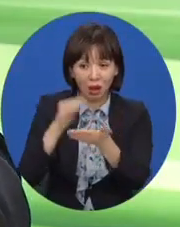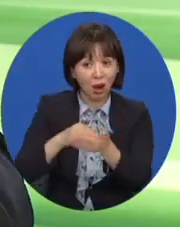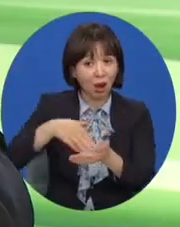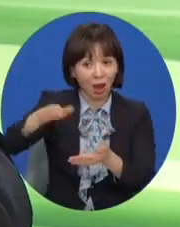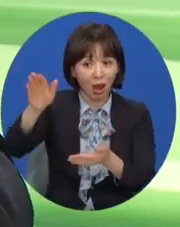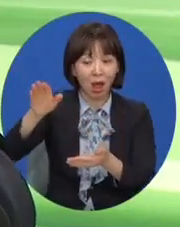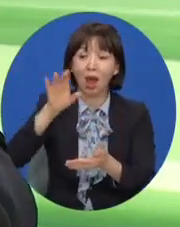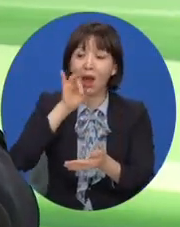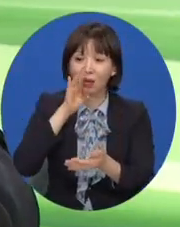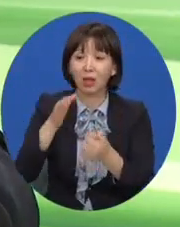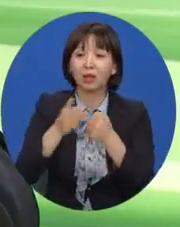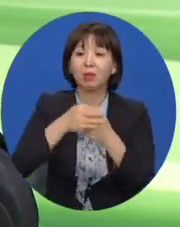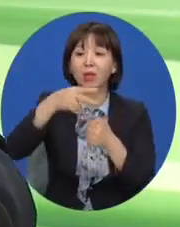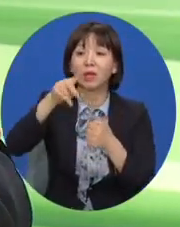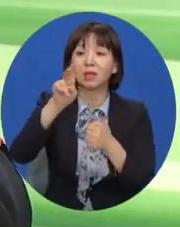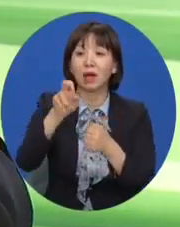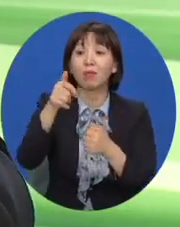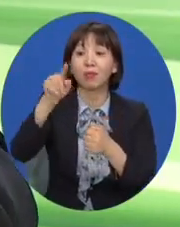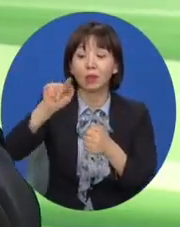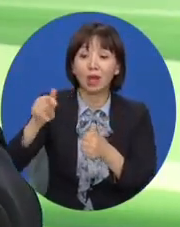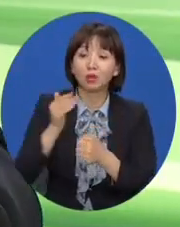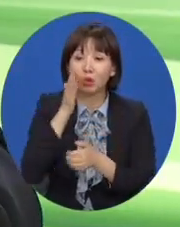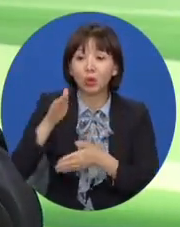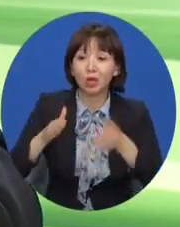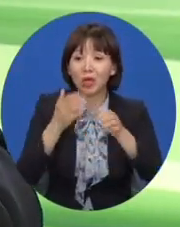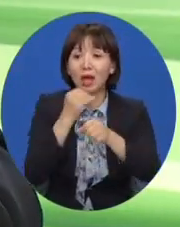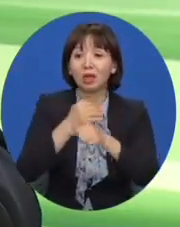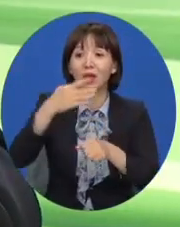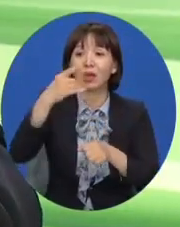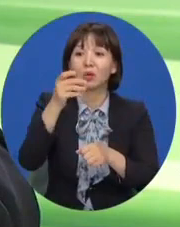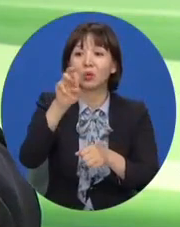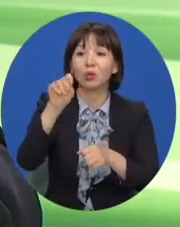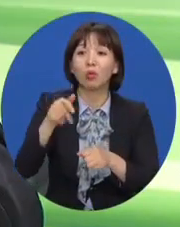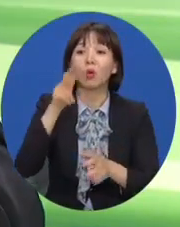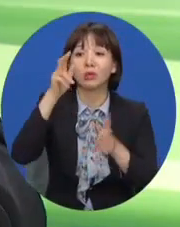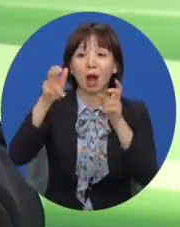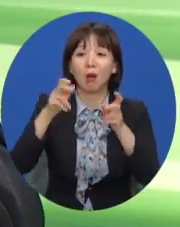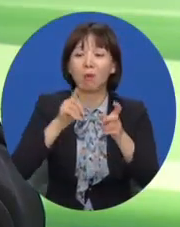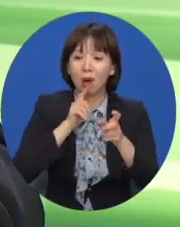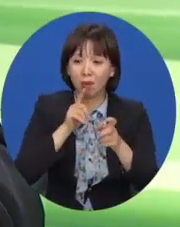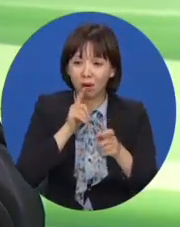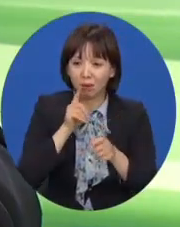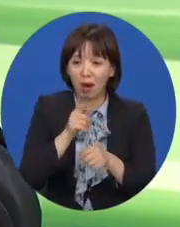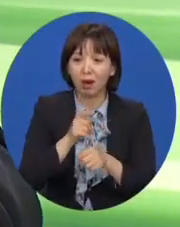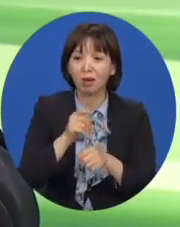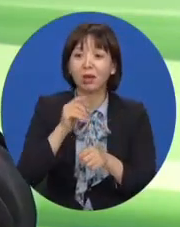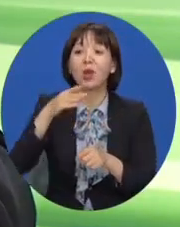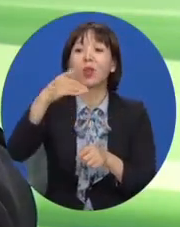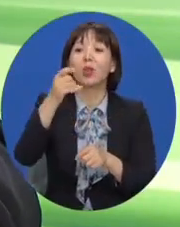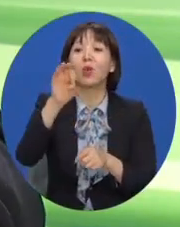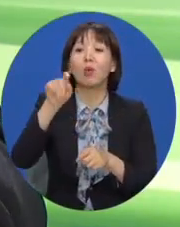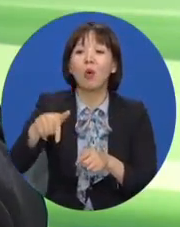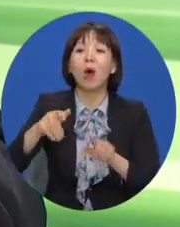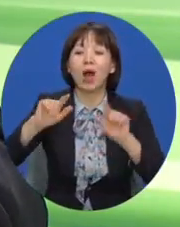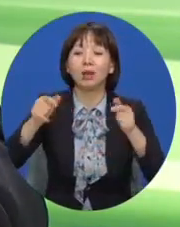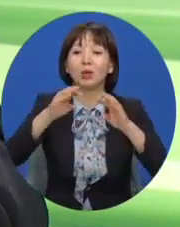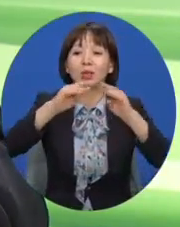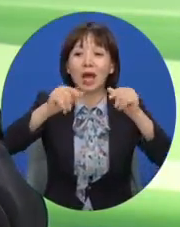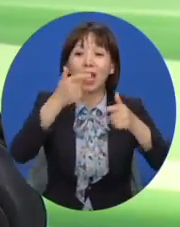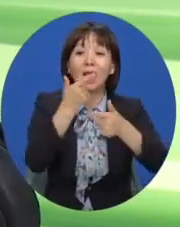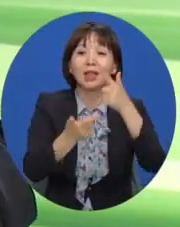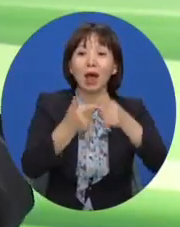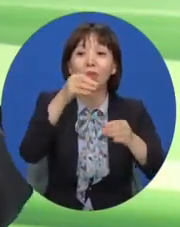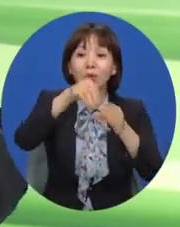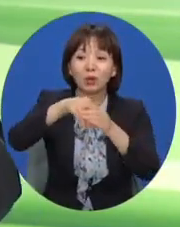이래서 삼한의 초록길을 만드는데 말끝마다 토목사업 토막사업 이것은 토목이 아니고 땅에다 나무를 심는